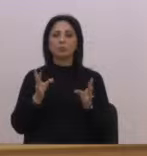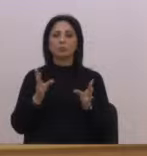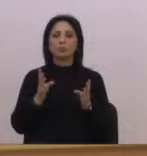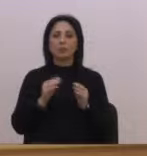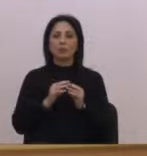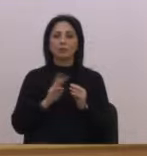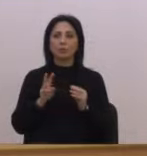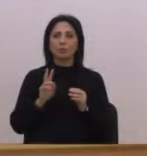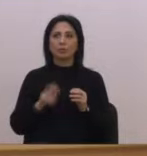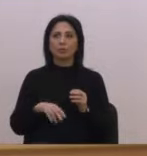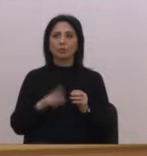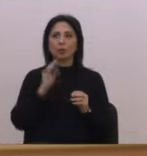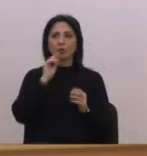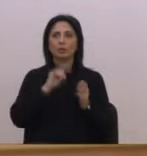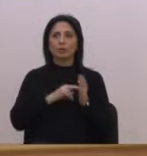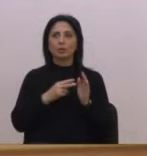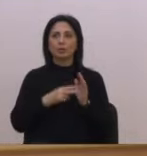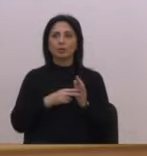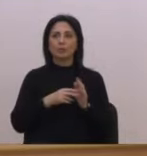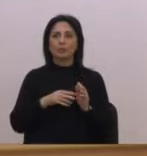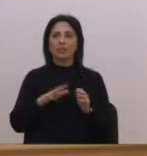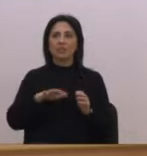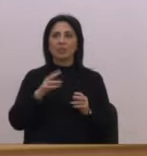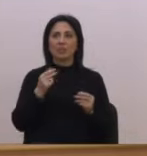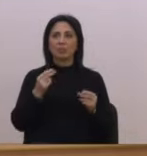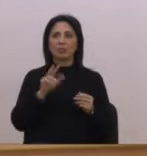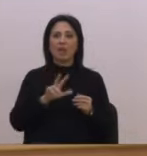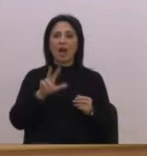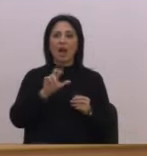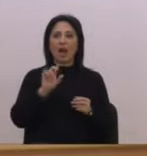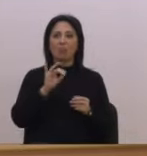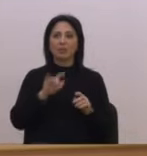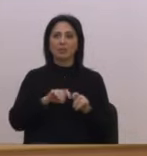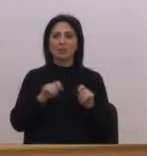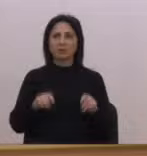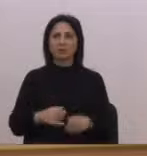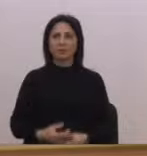ფული. როდის იგეგმება ქვეყანაში ფინანსური ჰაბის